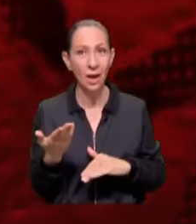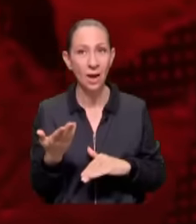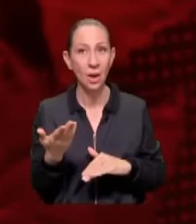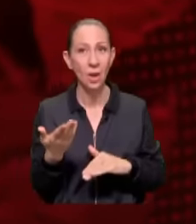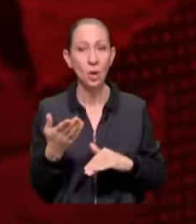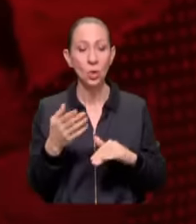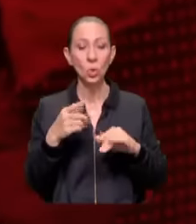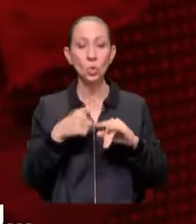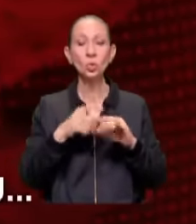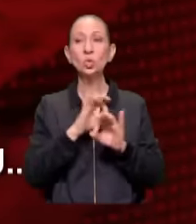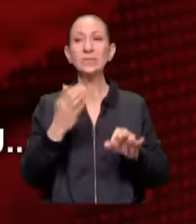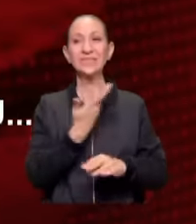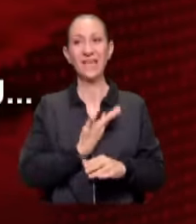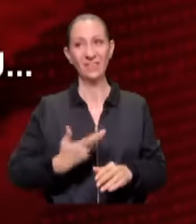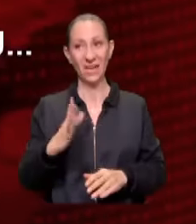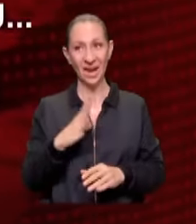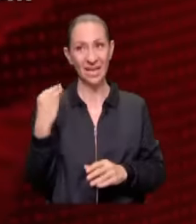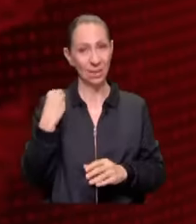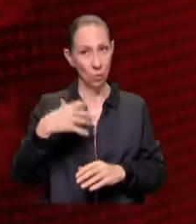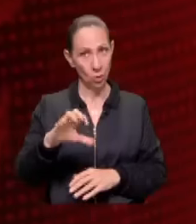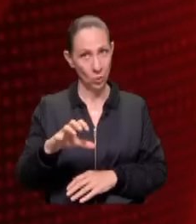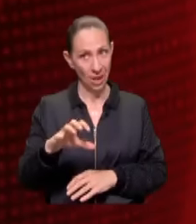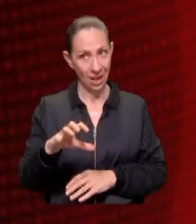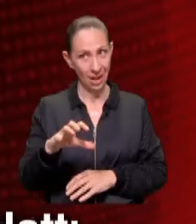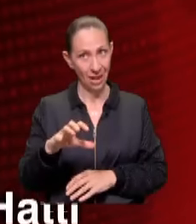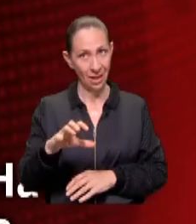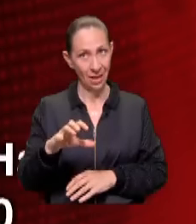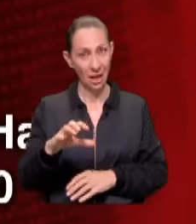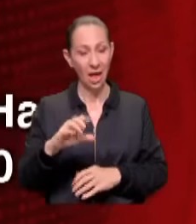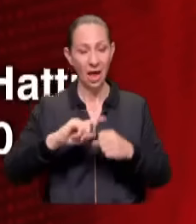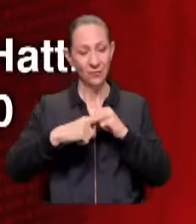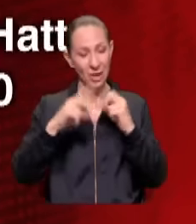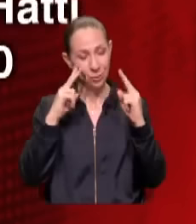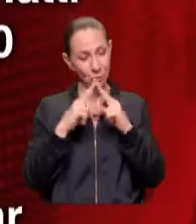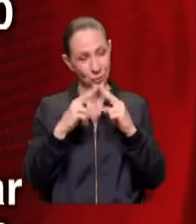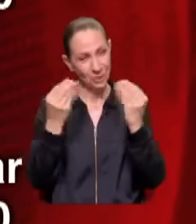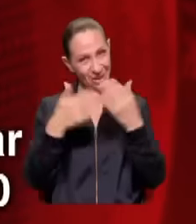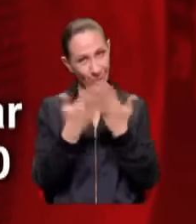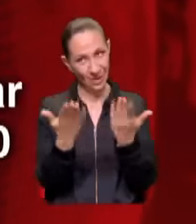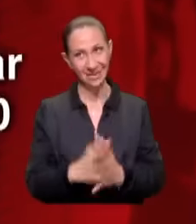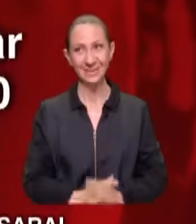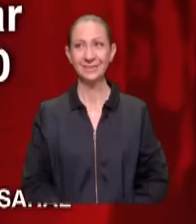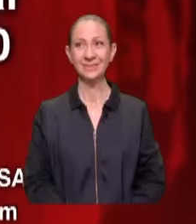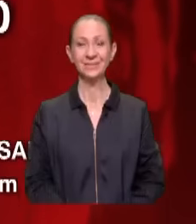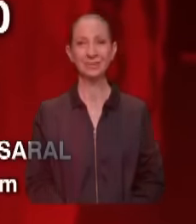Hudutsuz Sevda var yeni bölümüyle. Haftaya görüşmek üzere. İyi akşamlar.